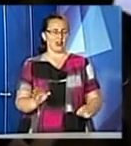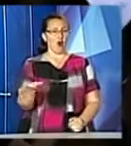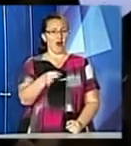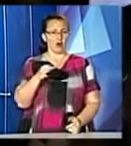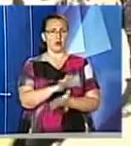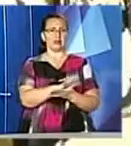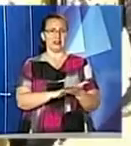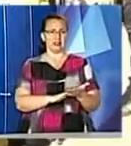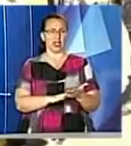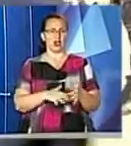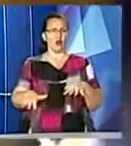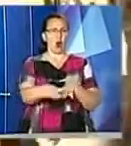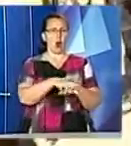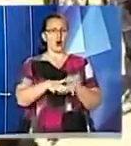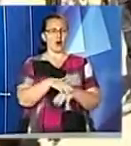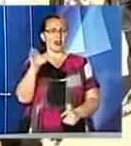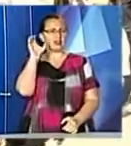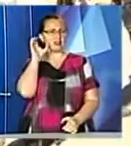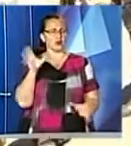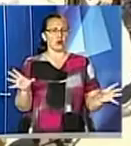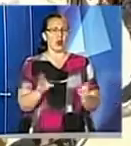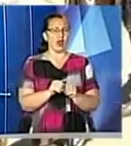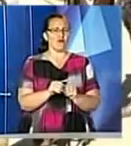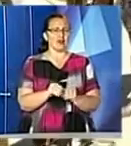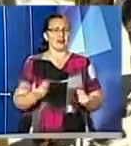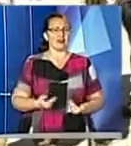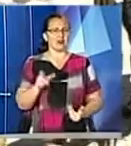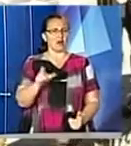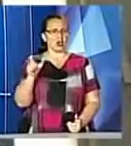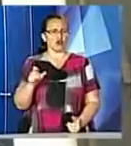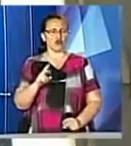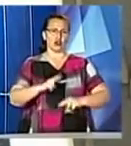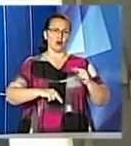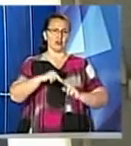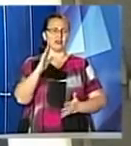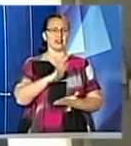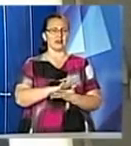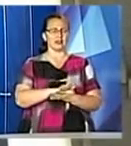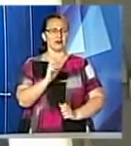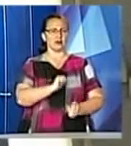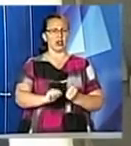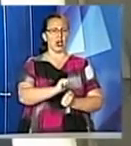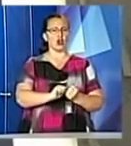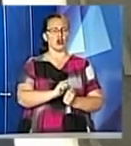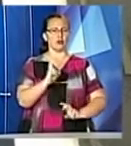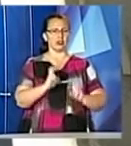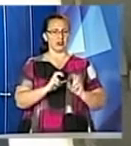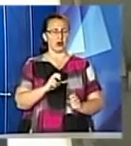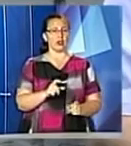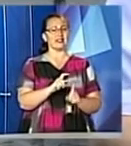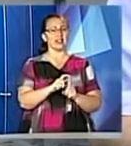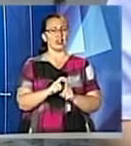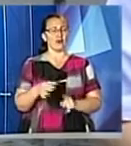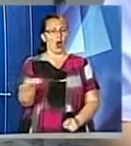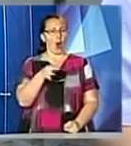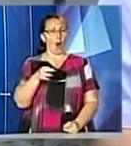області й далі тривають громадські слухання із мешканцями щодо будівництва сміттєпереробних заводів. За словами обласних посадовців, вже є